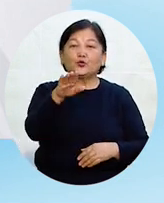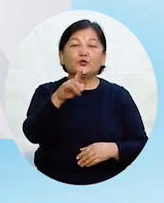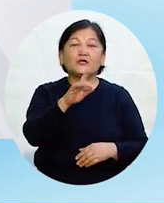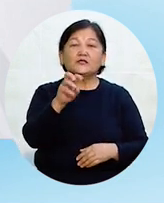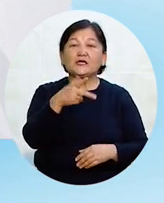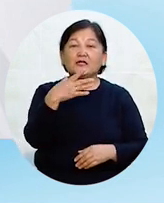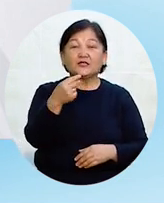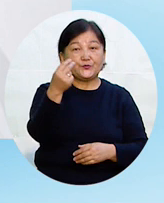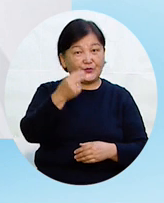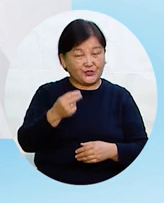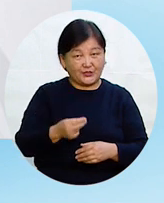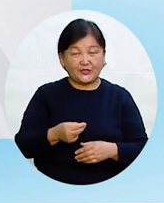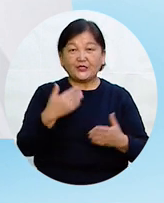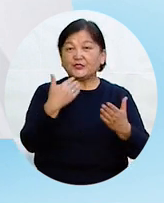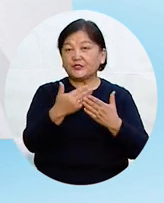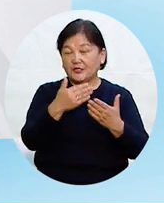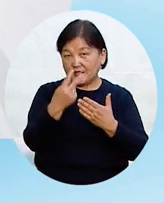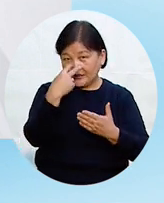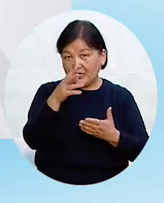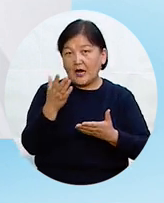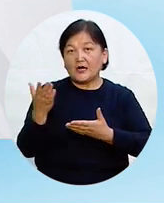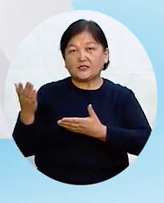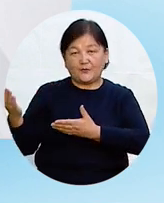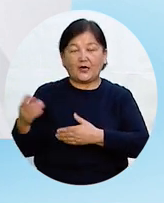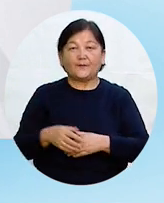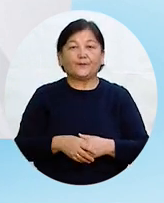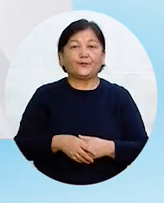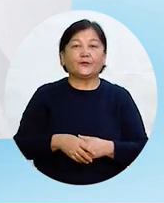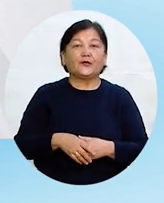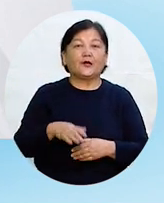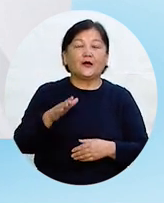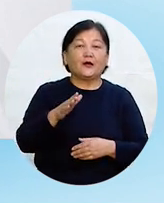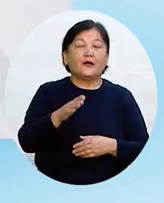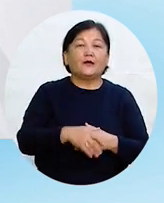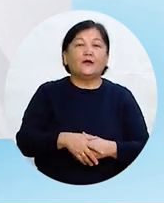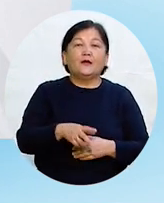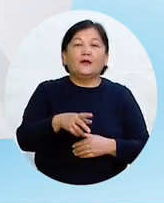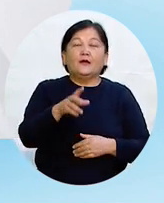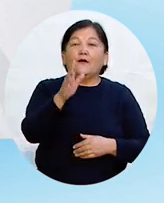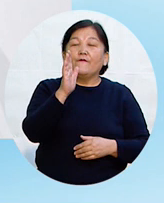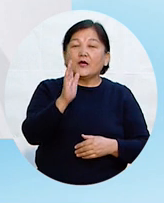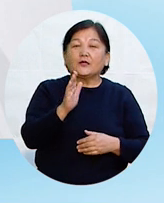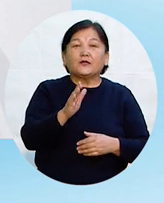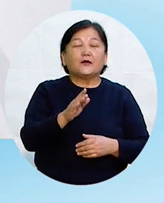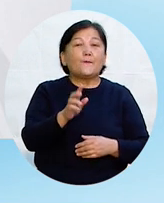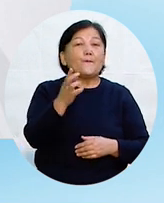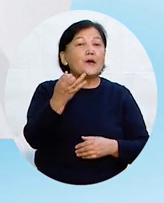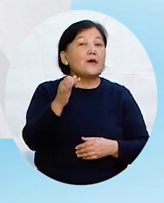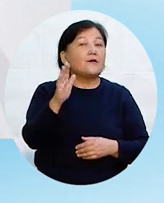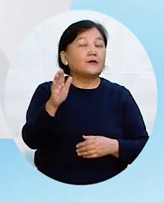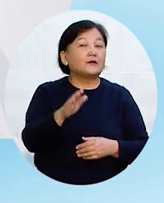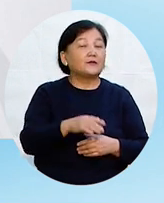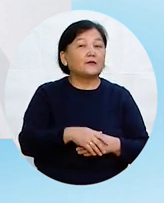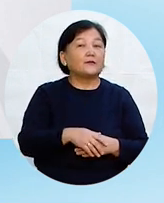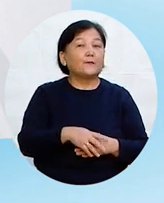битсэн байна гэдгийг дараах жишээнээс ажигласан баха. За дараагийн бай гэдэг хэлбэр бол эртний хэлбэр буюу эртний сонгодог бичгийн хэл